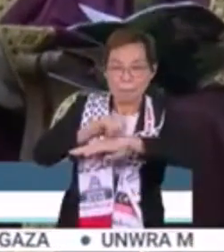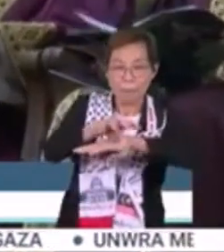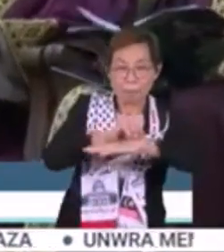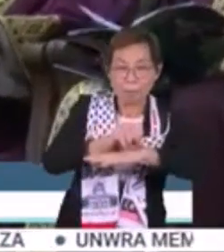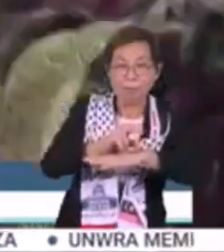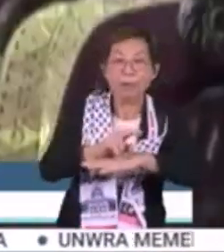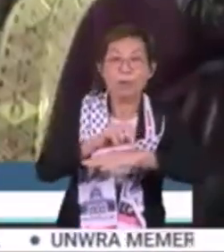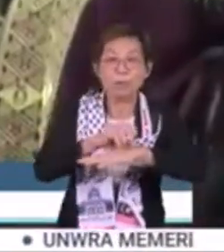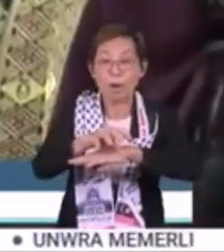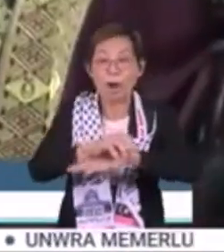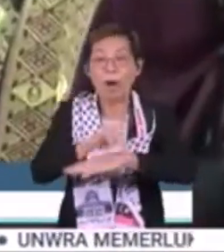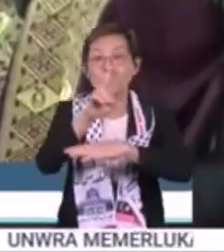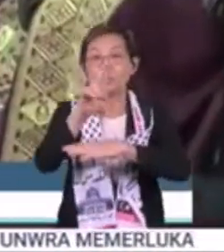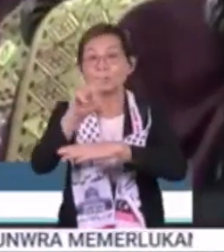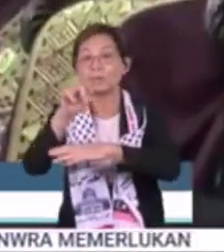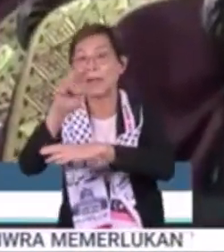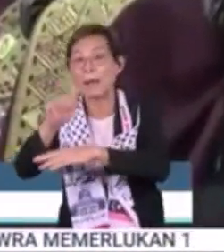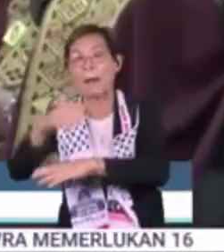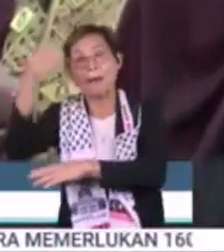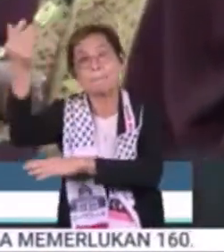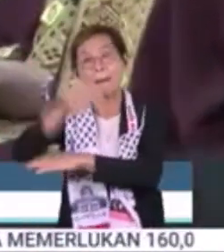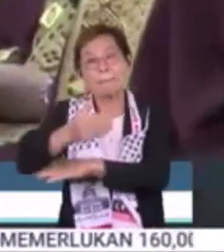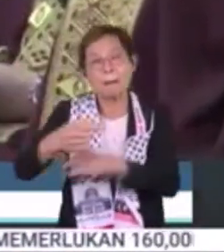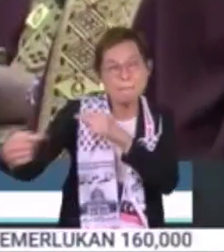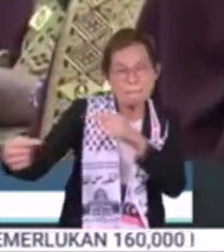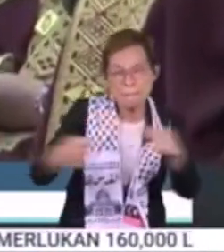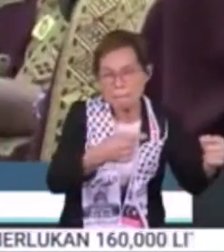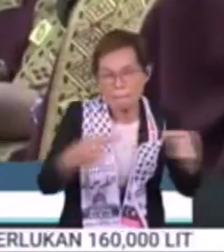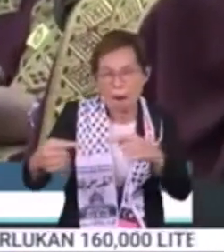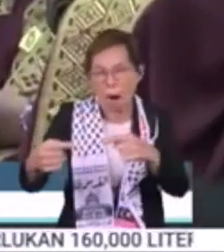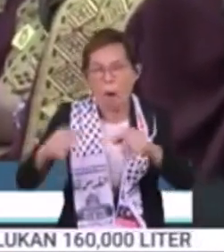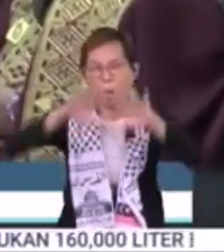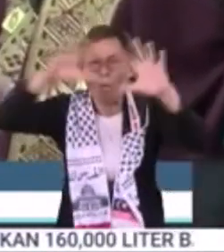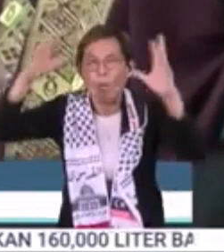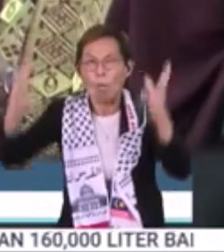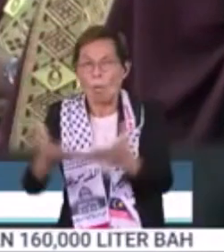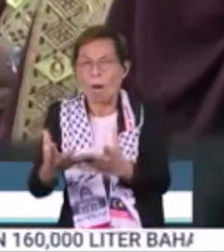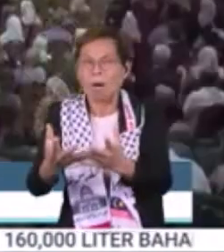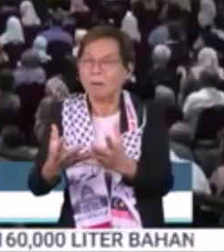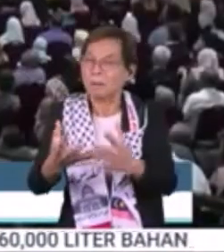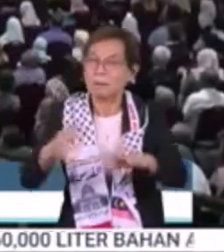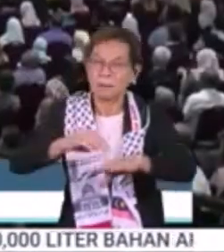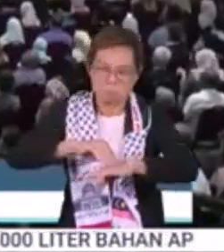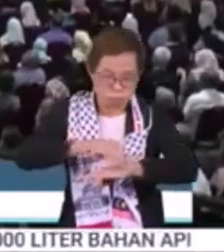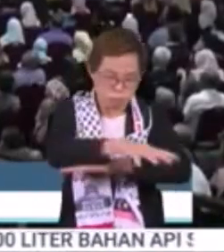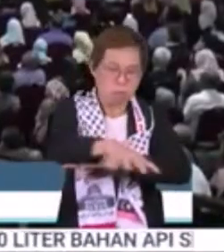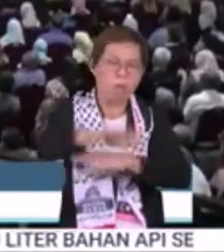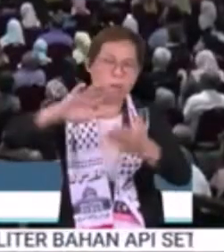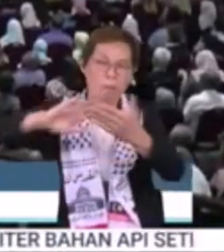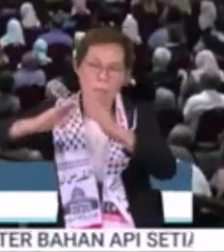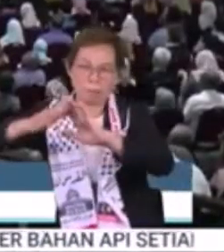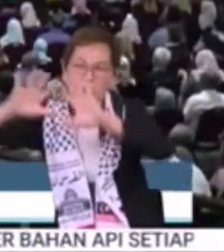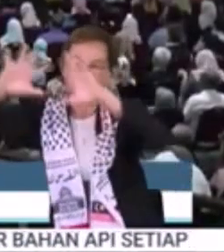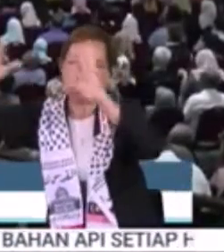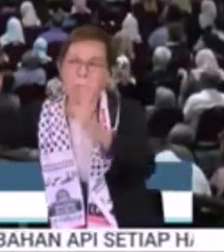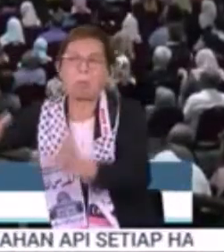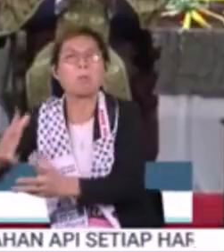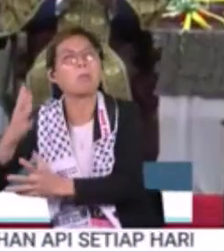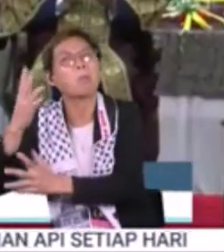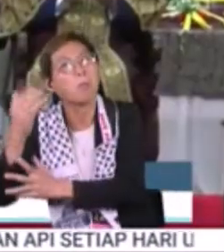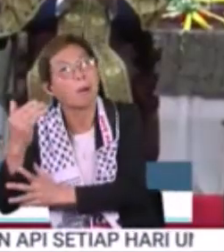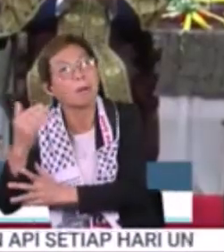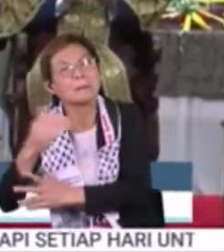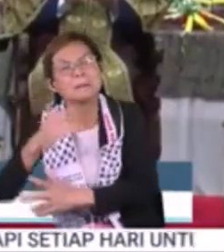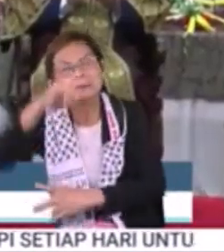Inovasi Teknologi Malaysia UTM turut bertitah ketegangan geopolitik dunia turut memberi kesan kepada masyarakat seluruh dunia berpunca